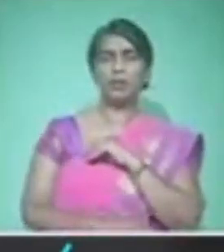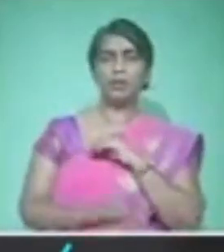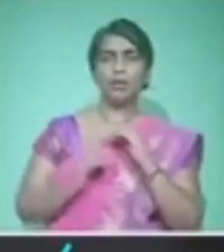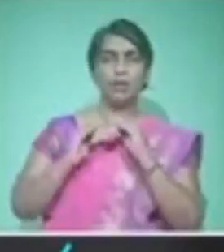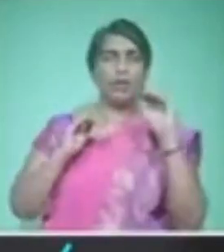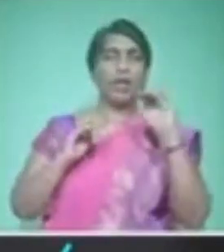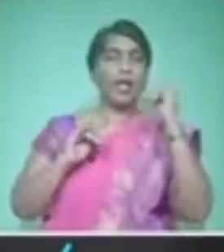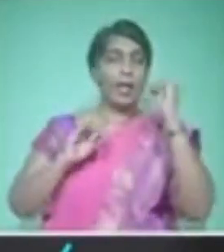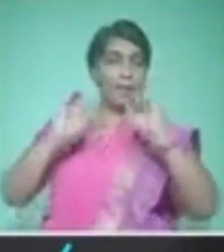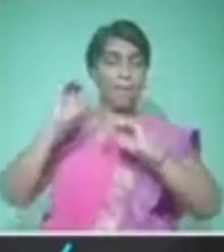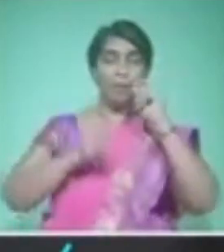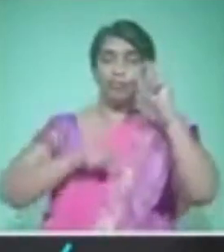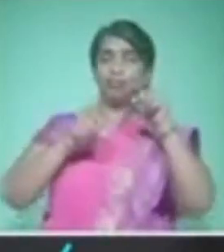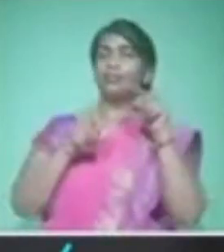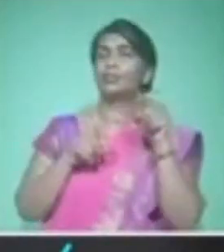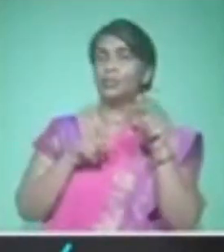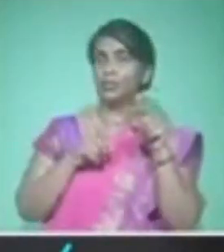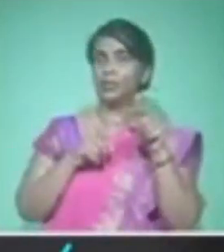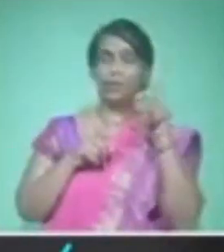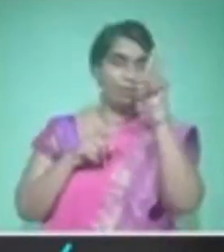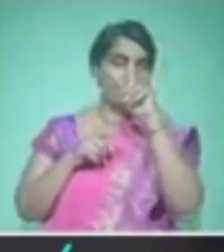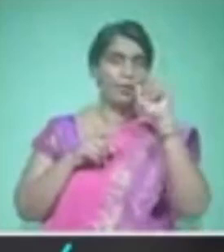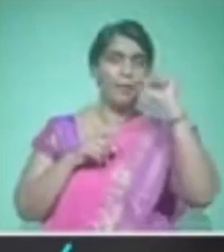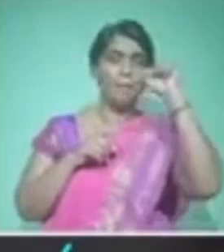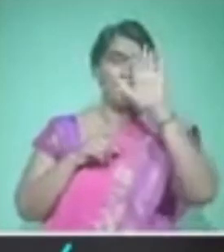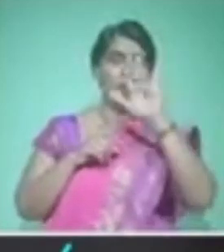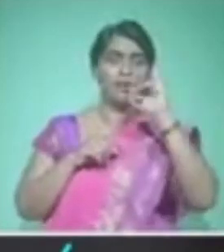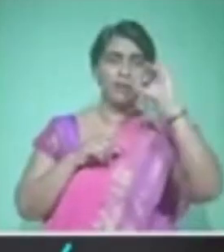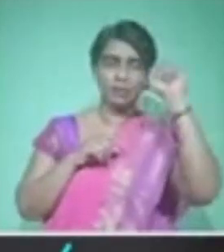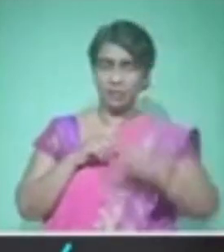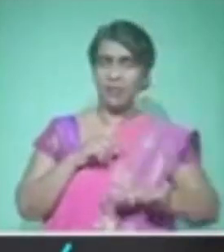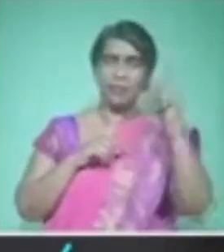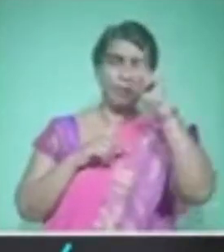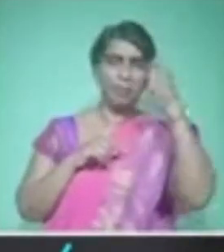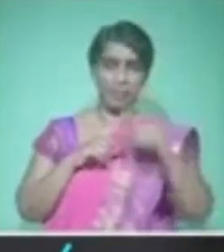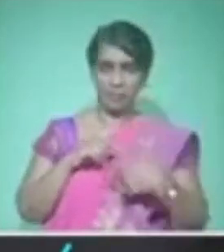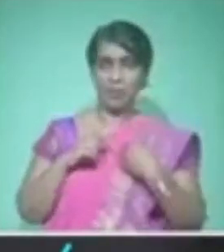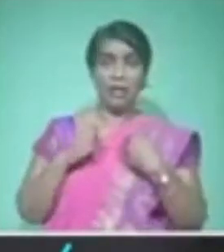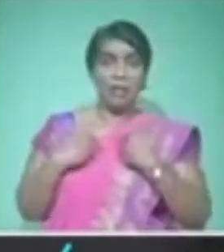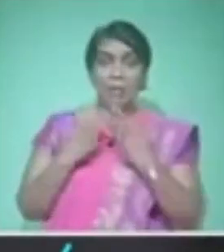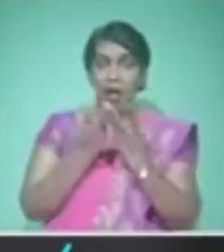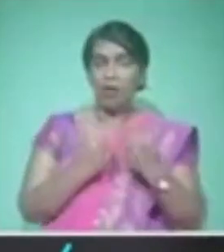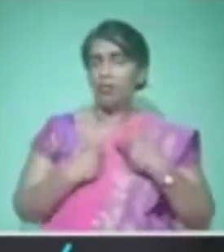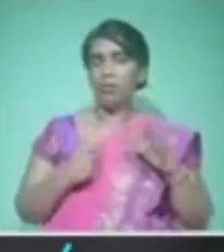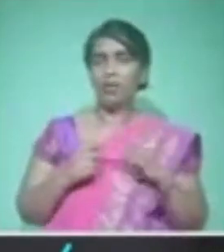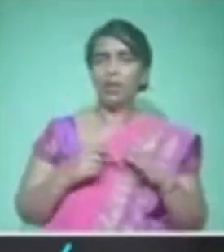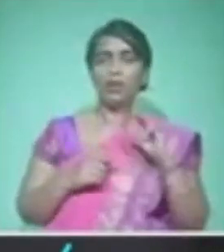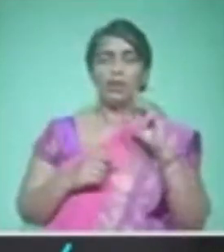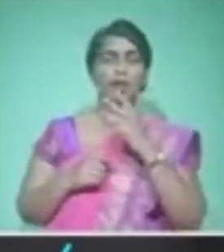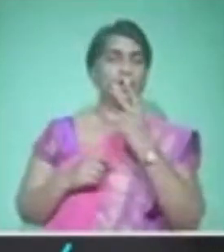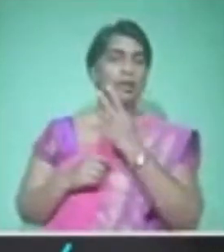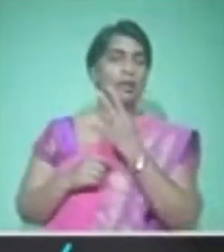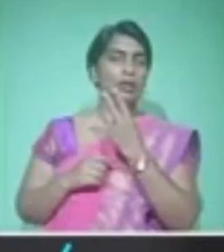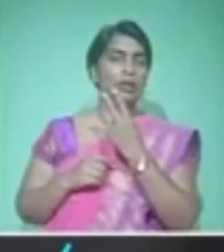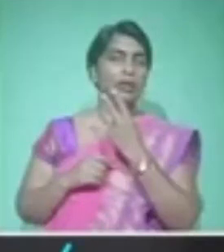ඉහළ 160කට ජනතාවට මාසිකව රුපියල් 56000යි ලැබෙන්නේ මේ මගේ ඉලක්කම් නෙමෙයි මේ වැවිල්ලා 2019 household